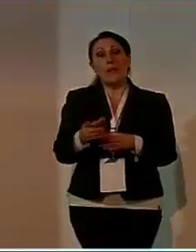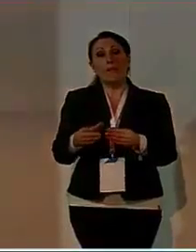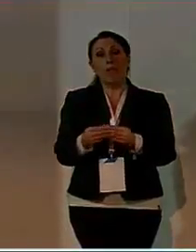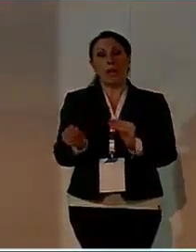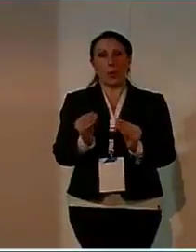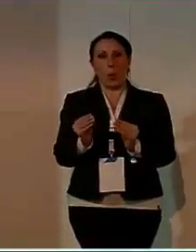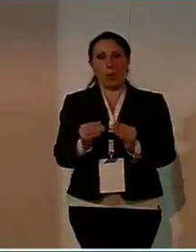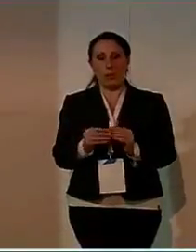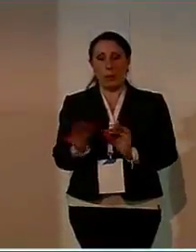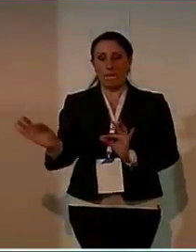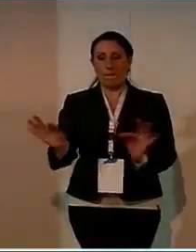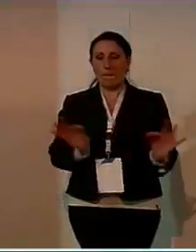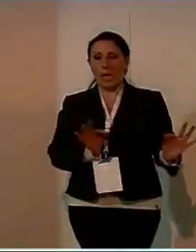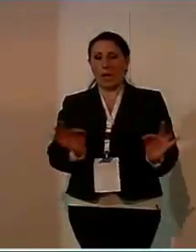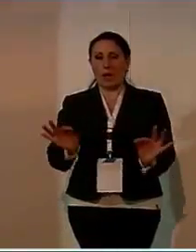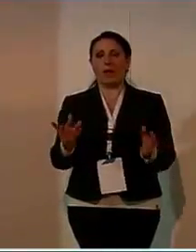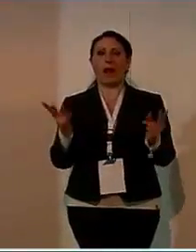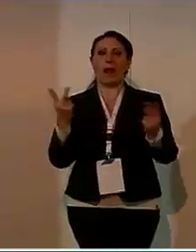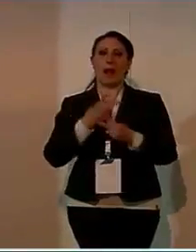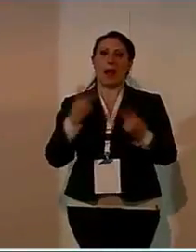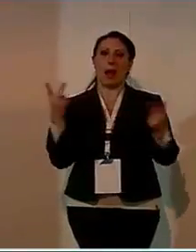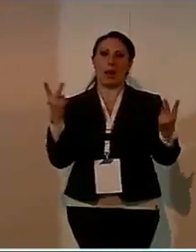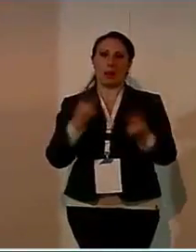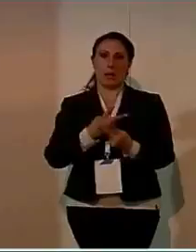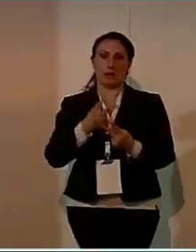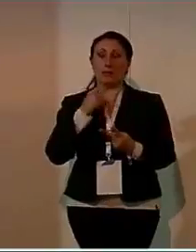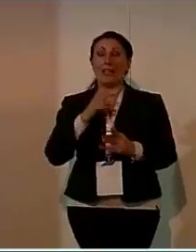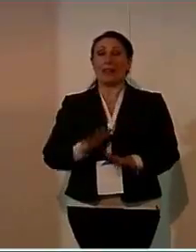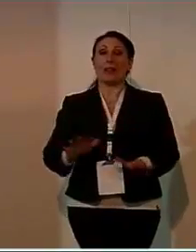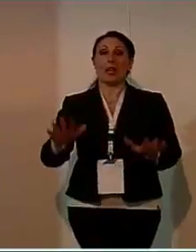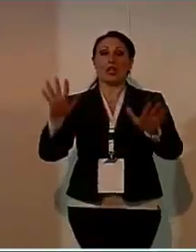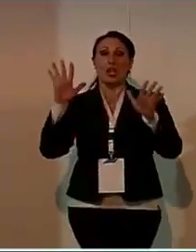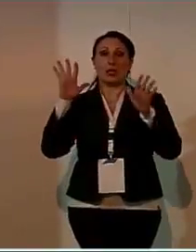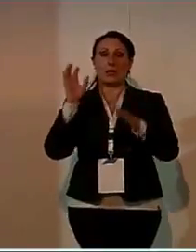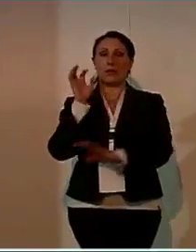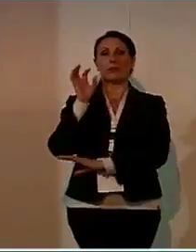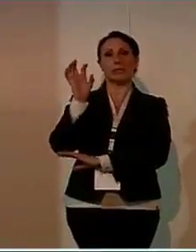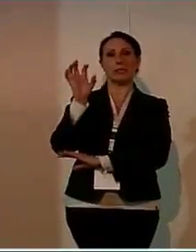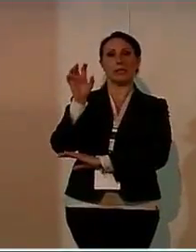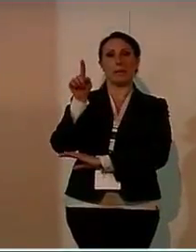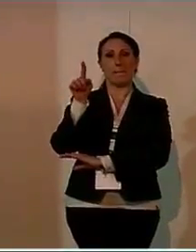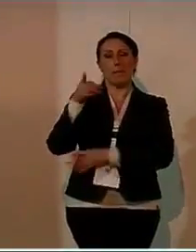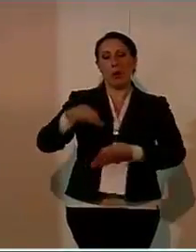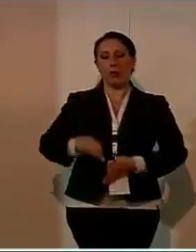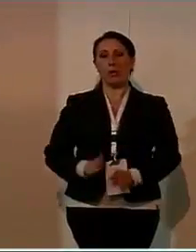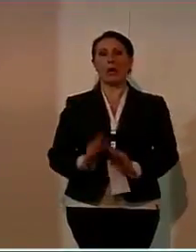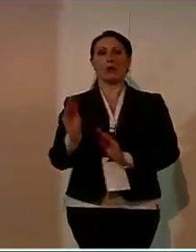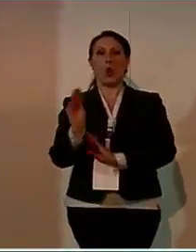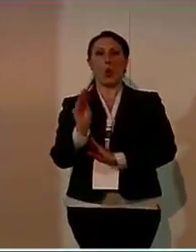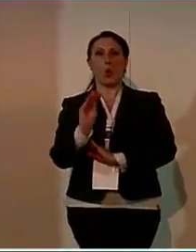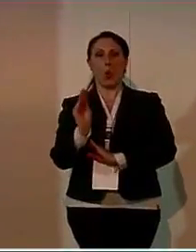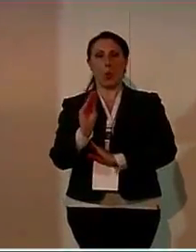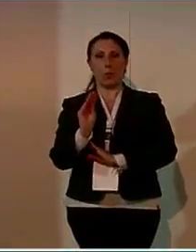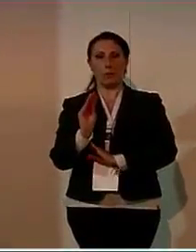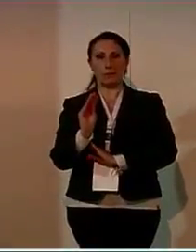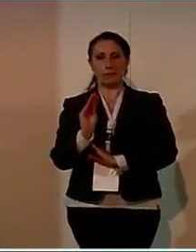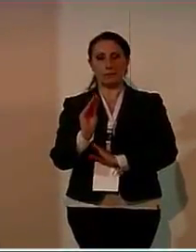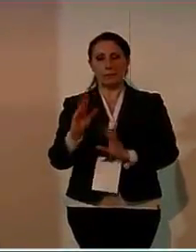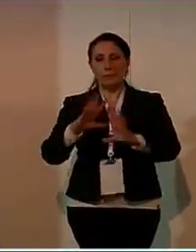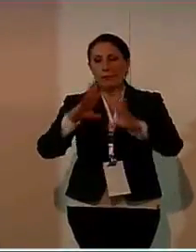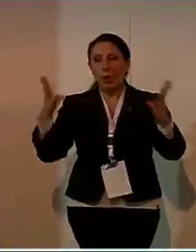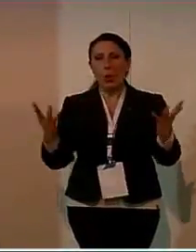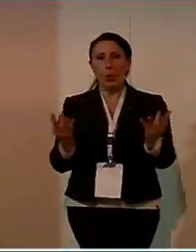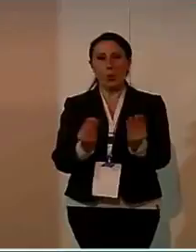la realtà e dieci anni fa questo simbolo è nato per fondere chi aveva camminato su